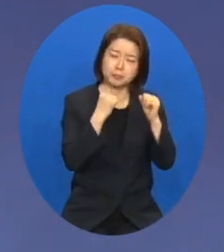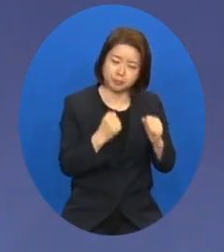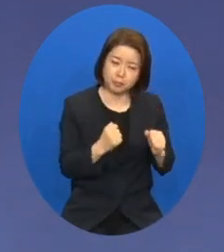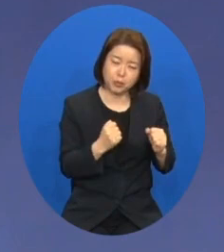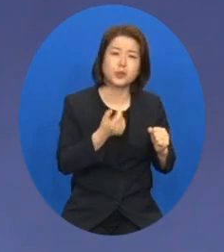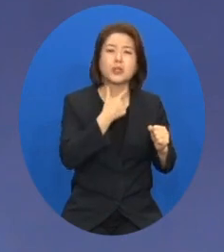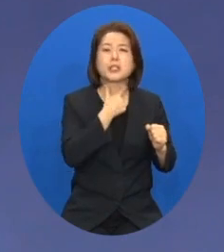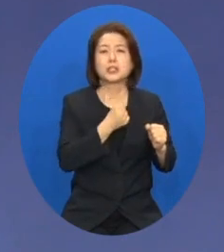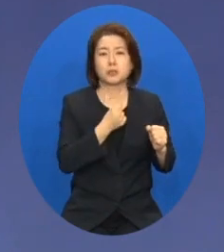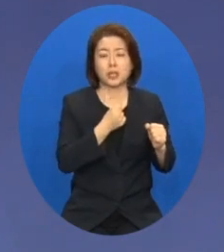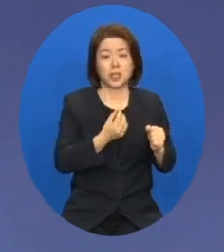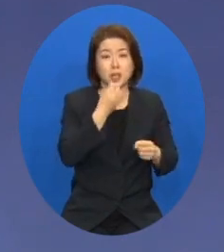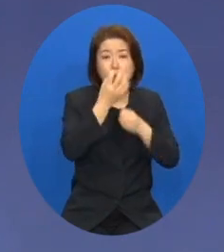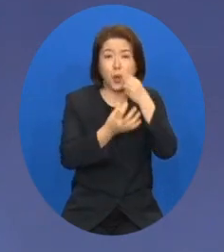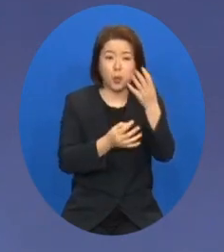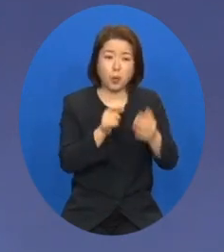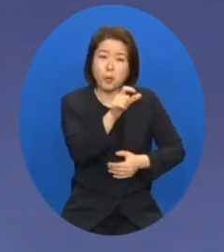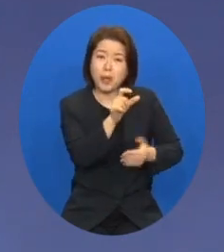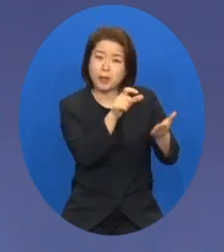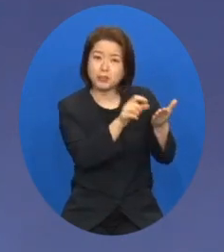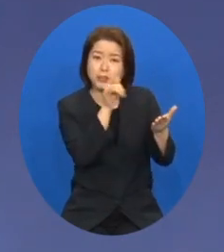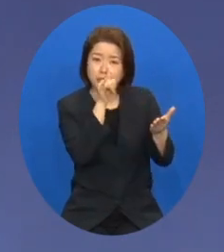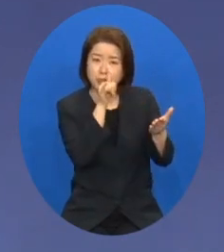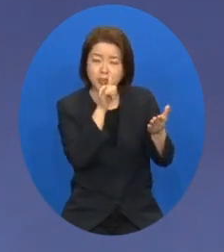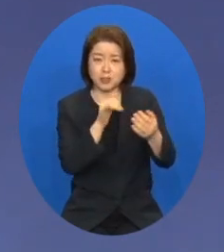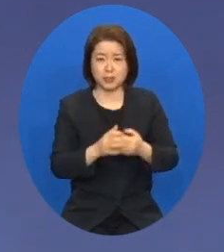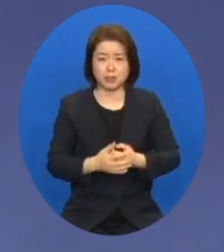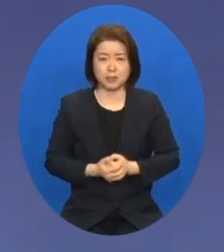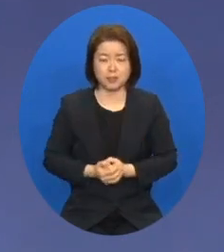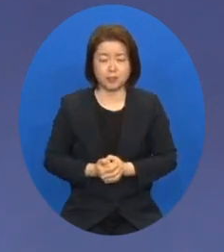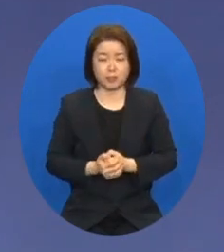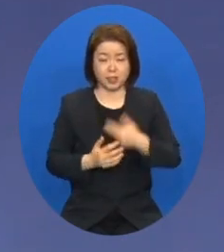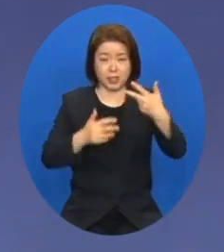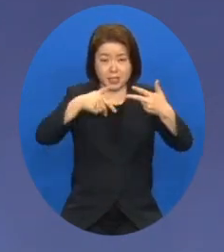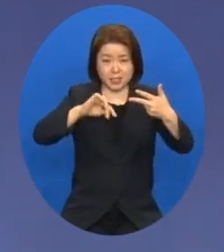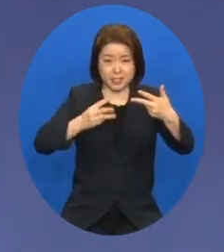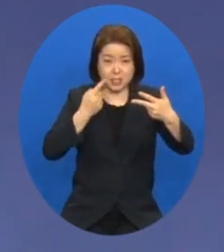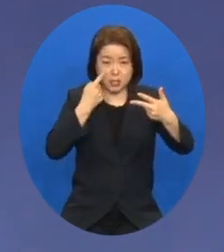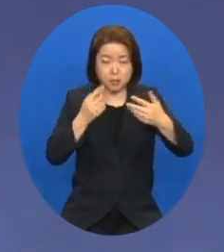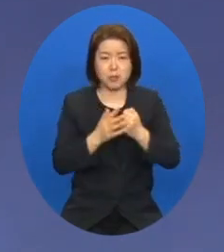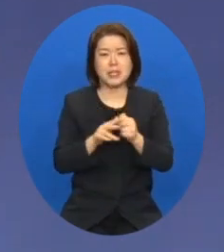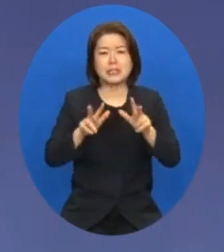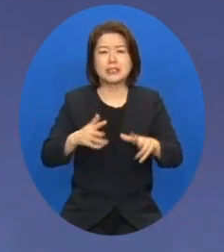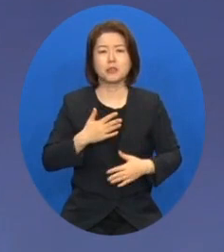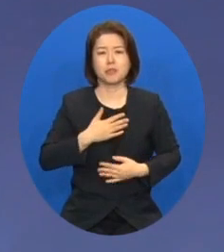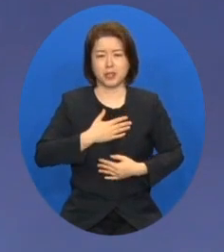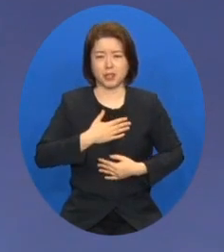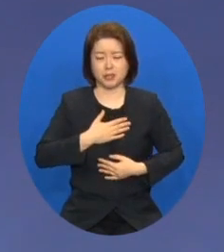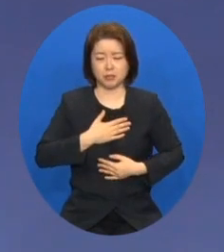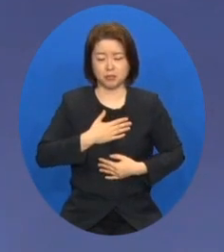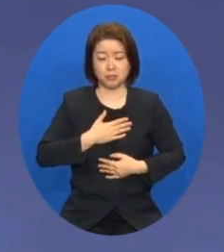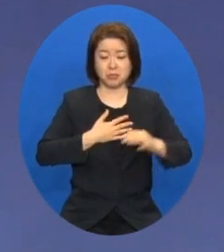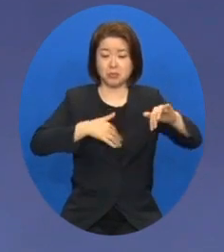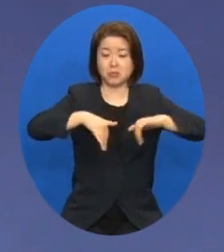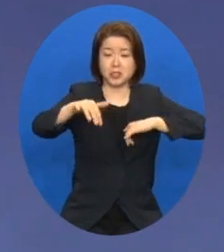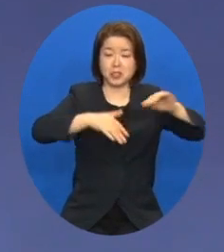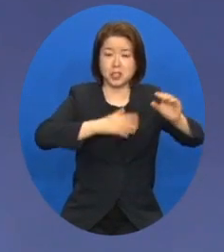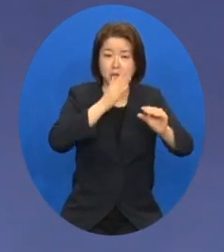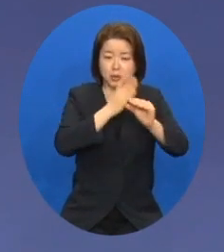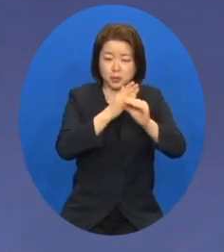싶다는 고백을 그가 했습니다 7절에 보면 지금 나는 지나가는 길에